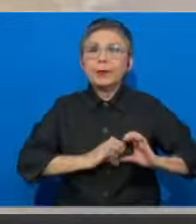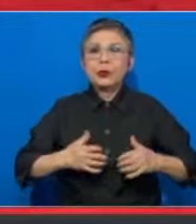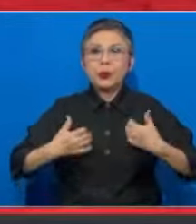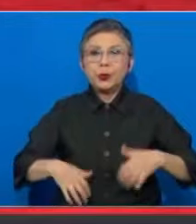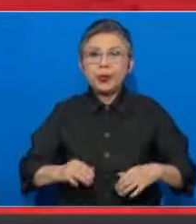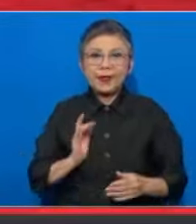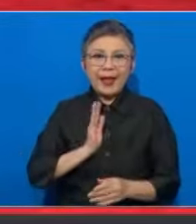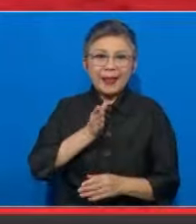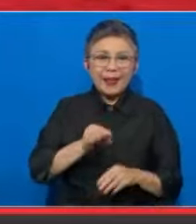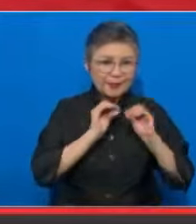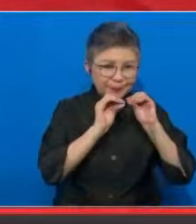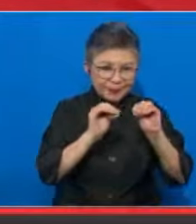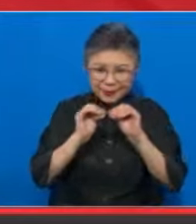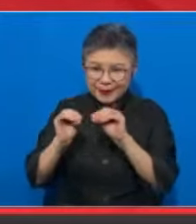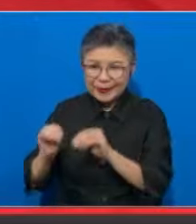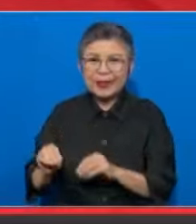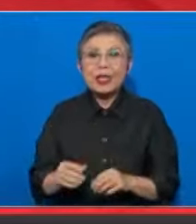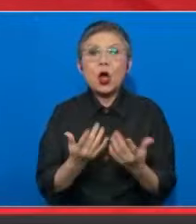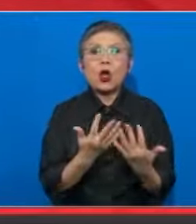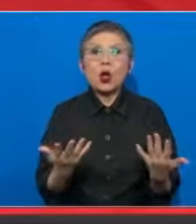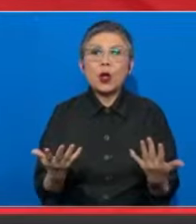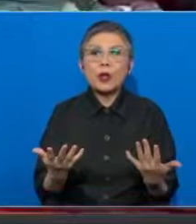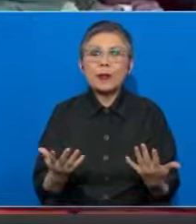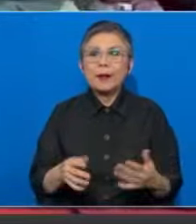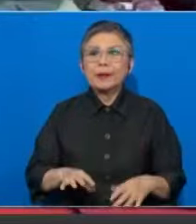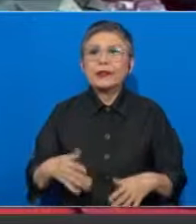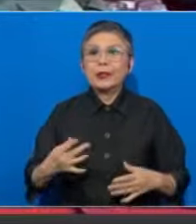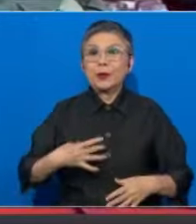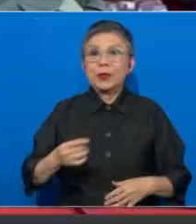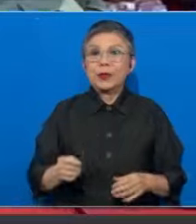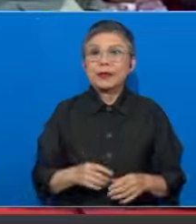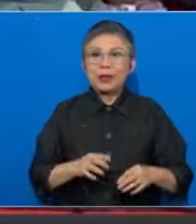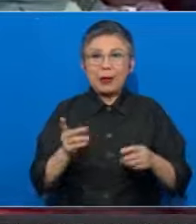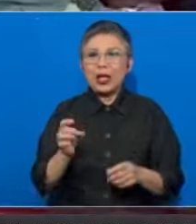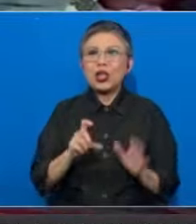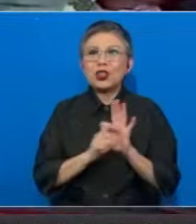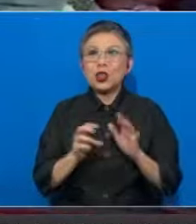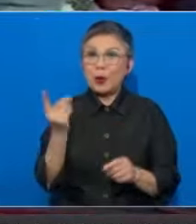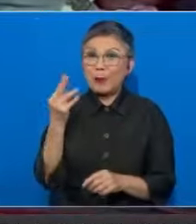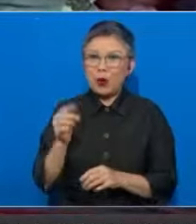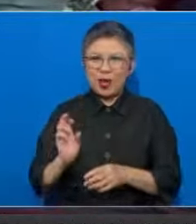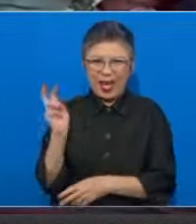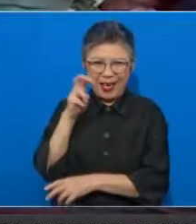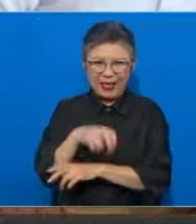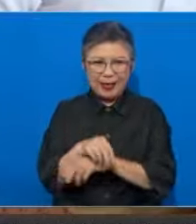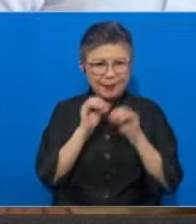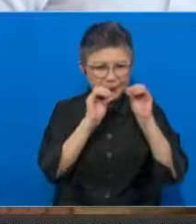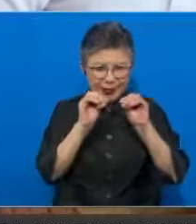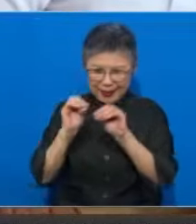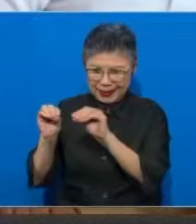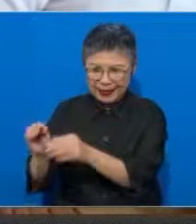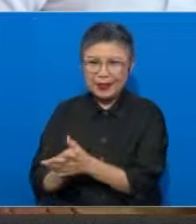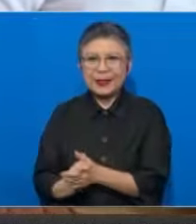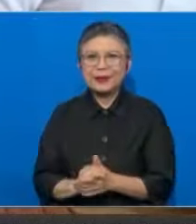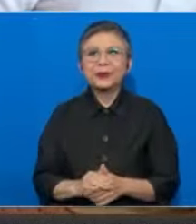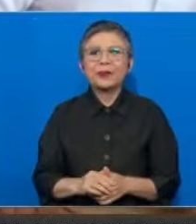Merapi memberikan edukasi penanganan ular. Senin siang, sejumlah relawan dengan membawa sejumlah contoh ular memberikan edukasi ke warga desa